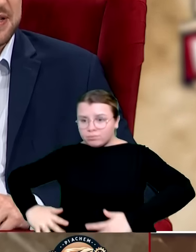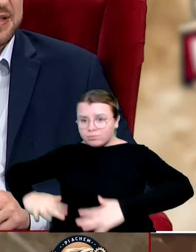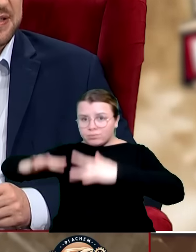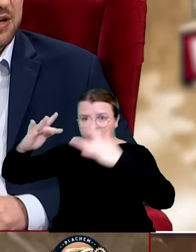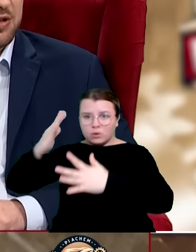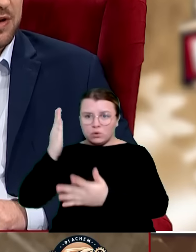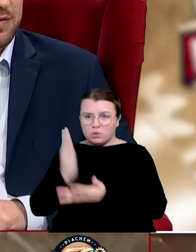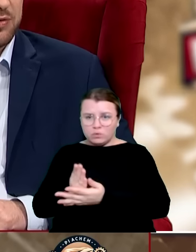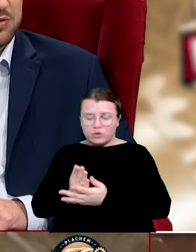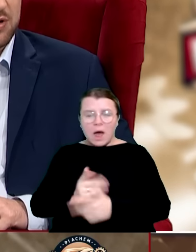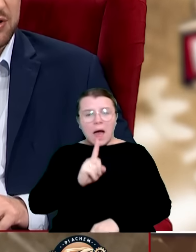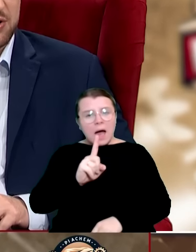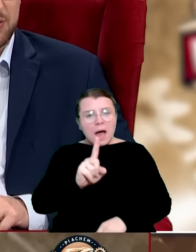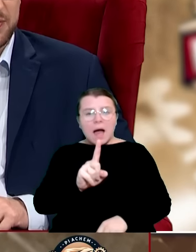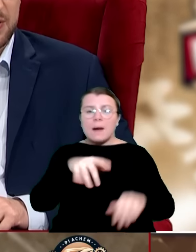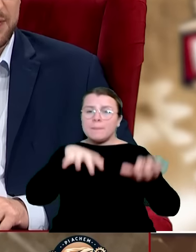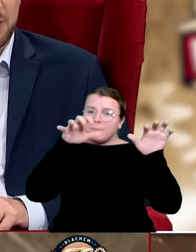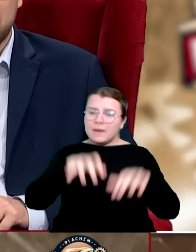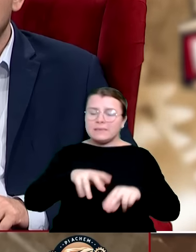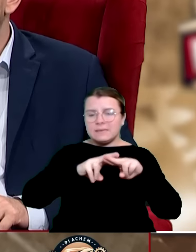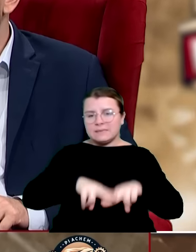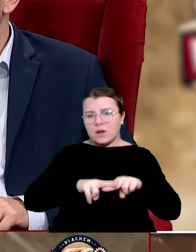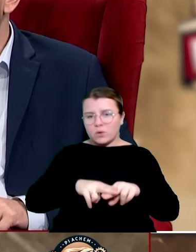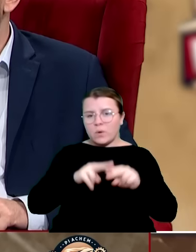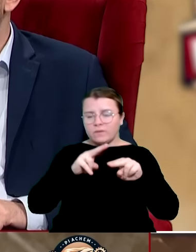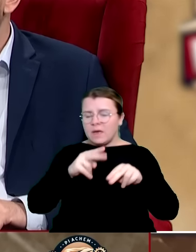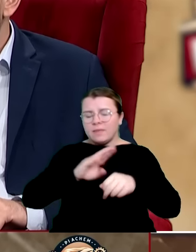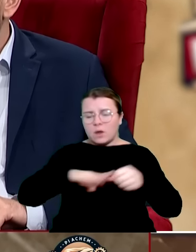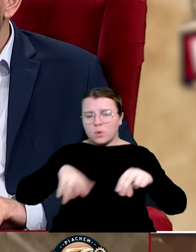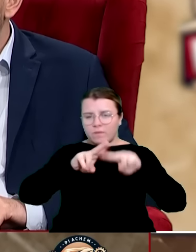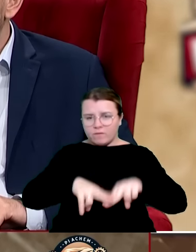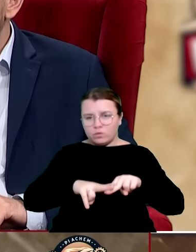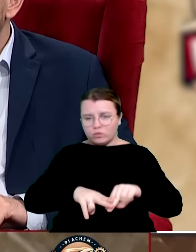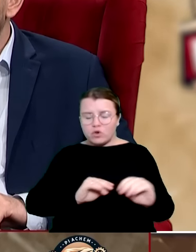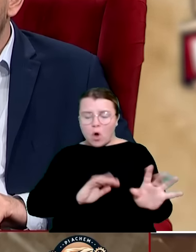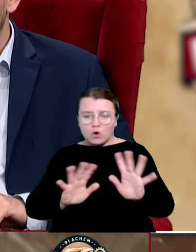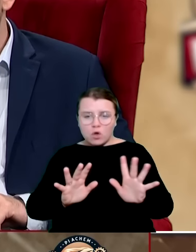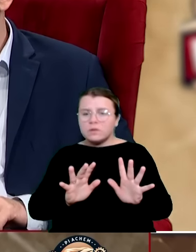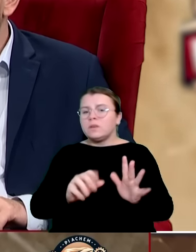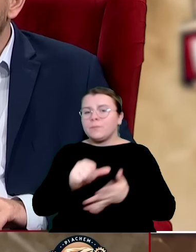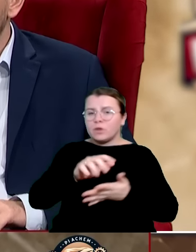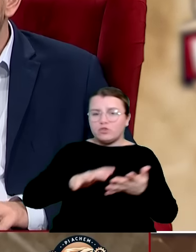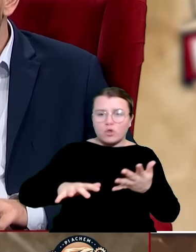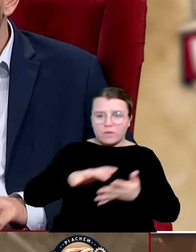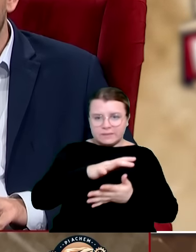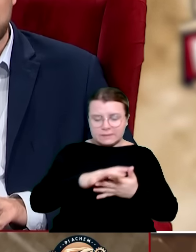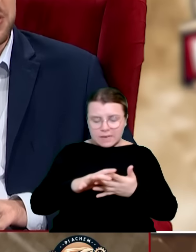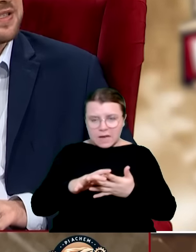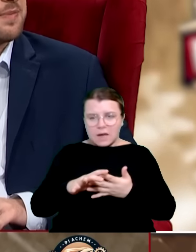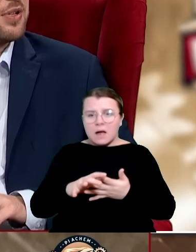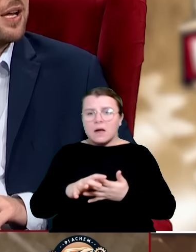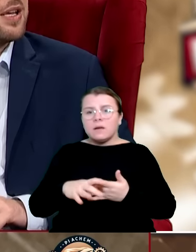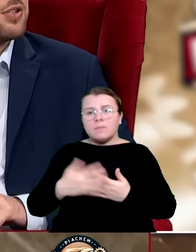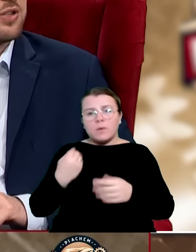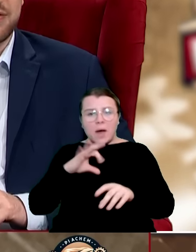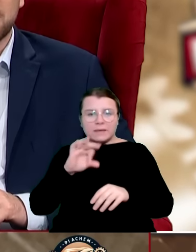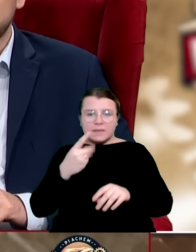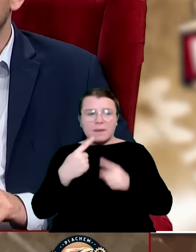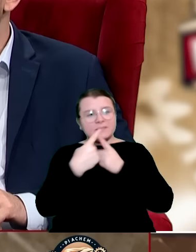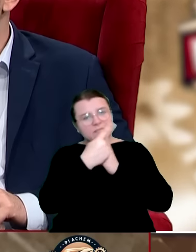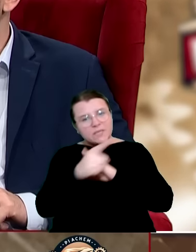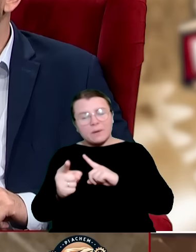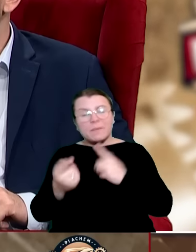a prezes Narodowego Funduszu Ochrony Środowiska wysyła maila do swoich uczestników tej imprezy, że dziękuję za spotkanie, że